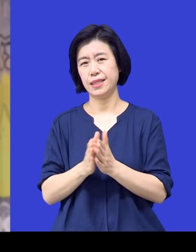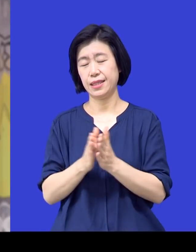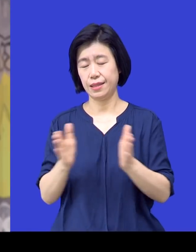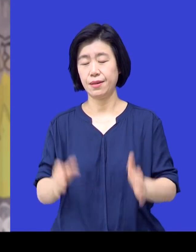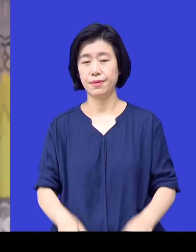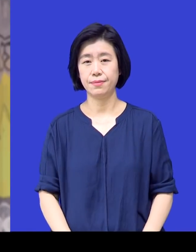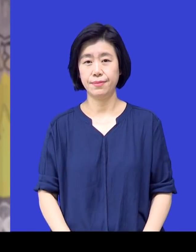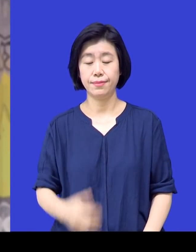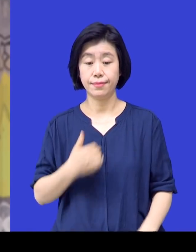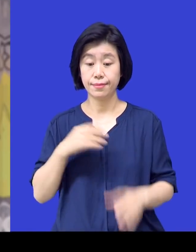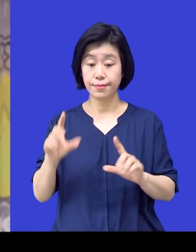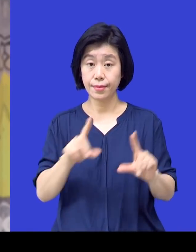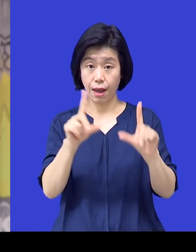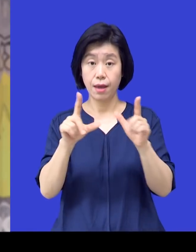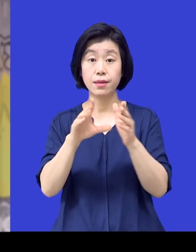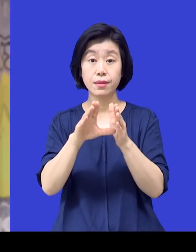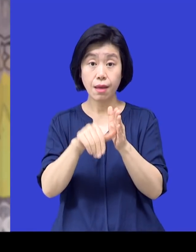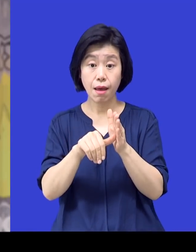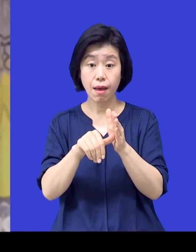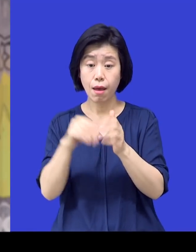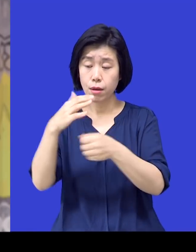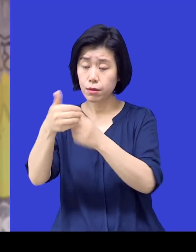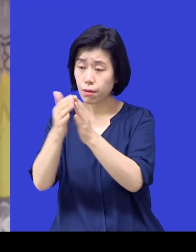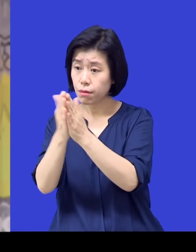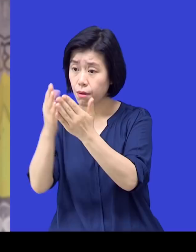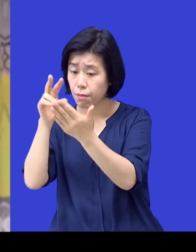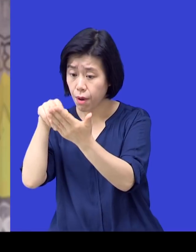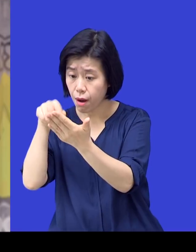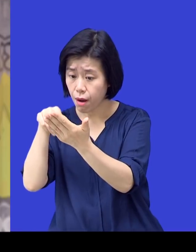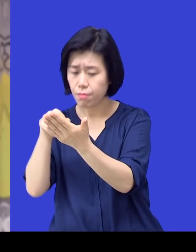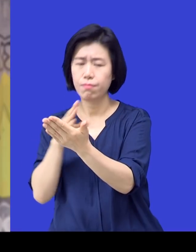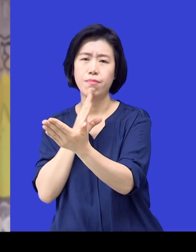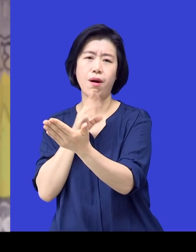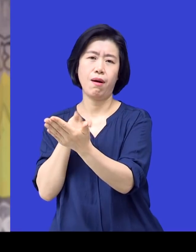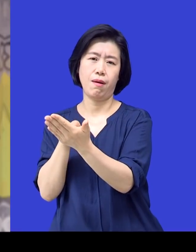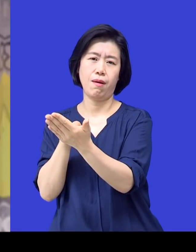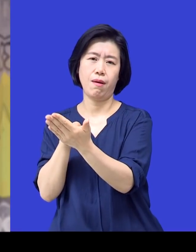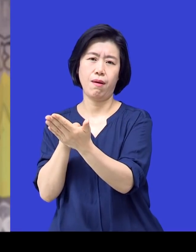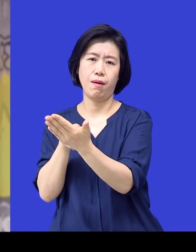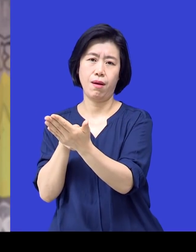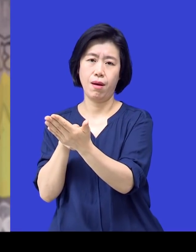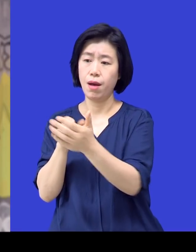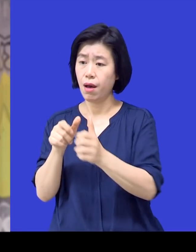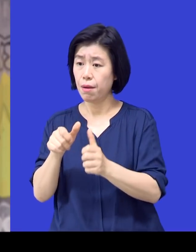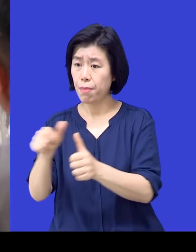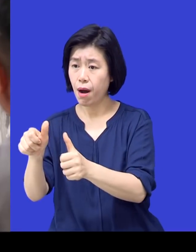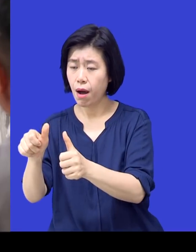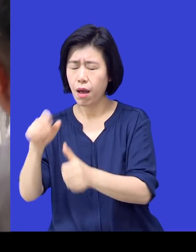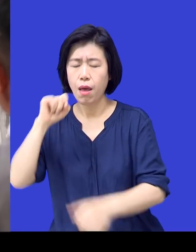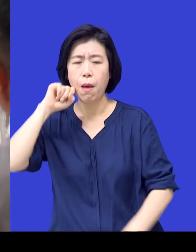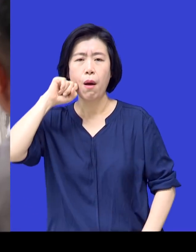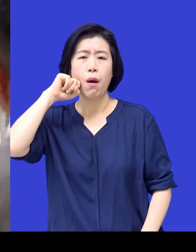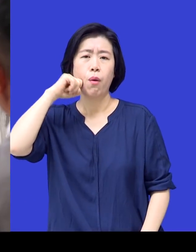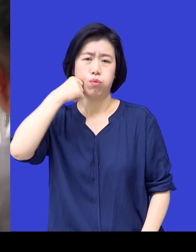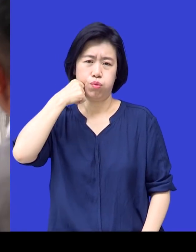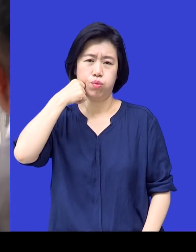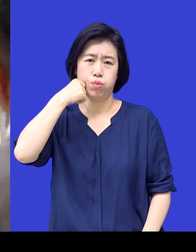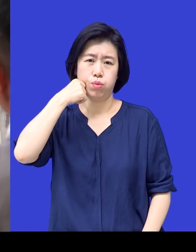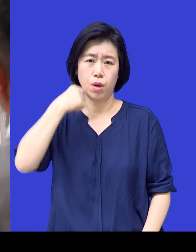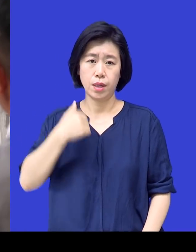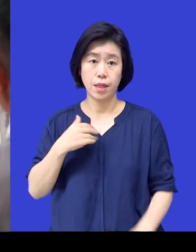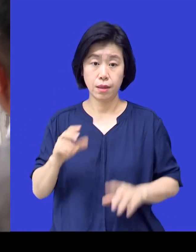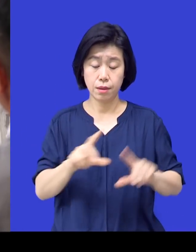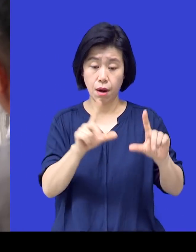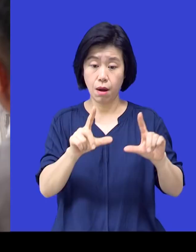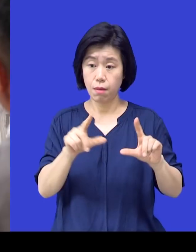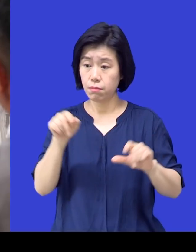말씀대로 나는 맞는 말이니까 예. 옳은 말이니까 살기를 원하는데 안 되는, 네. 그렇다면 이